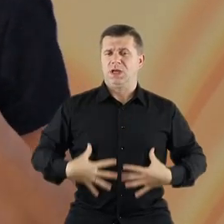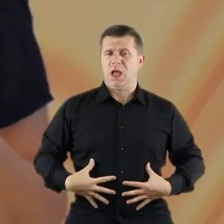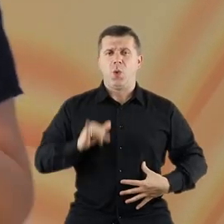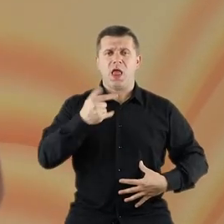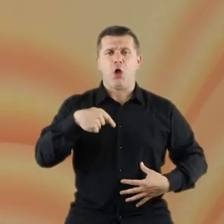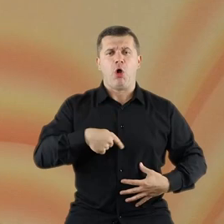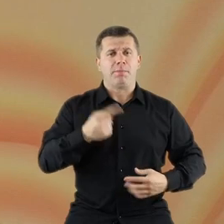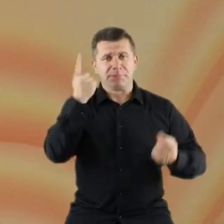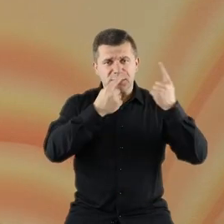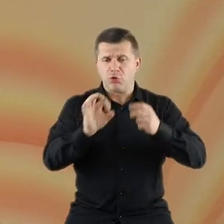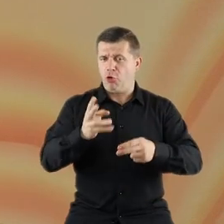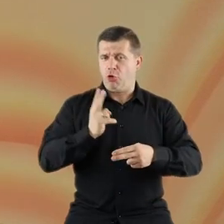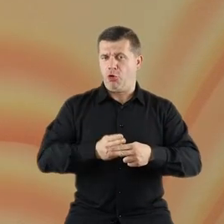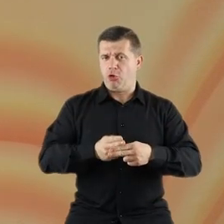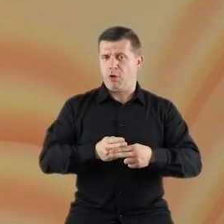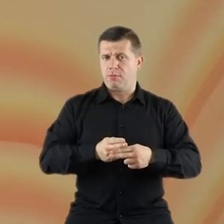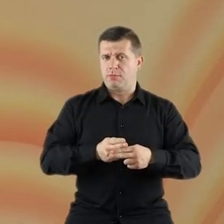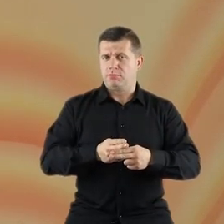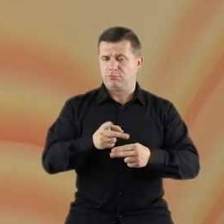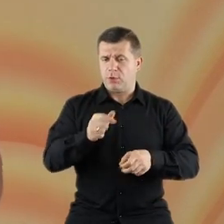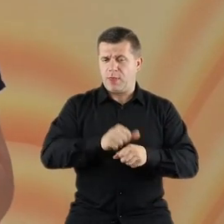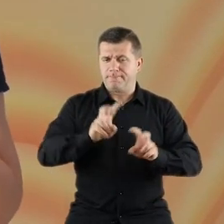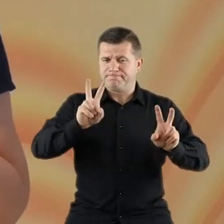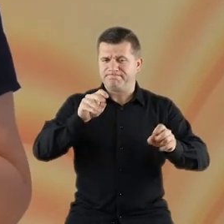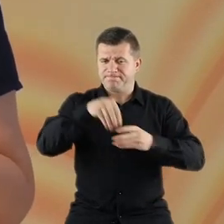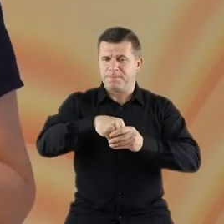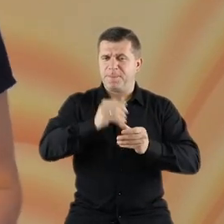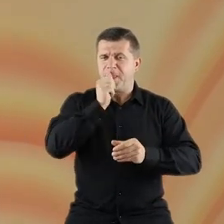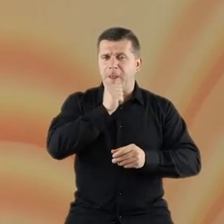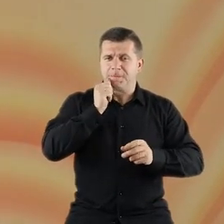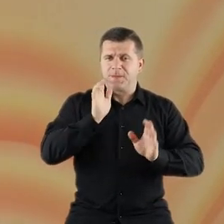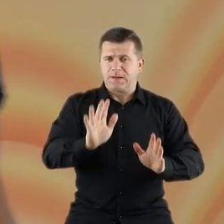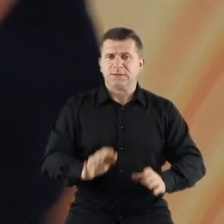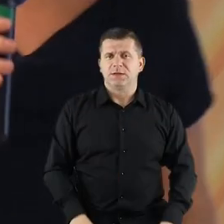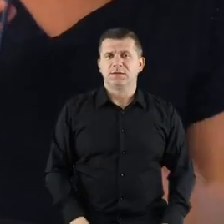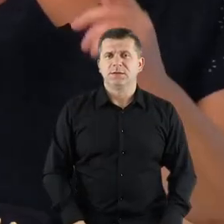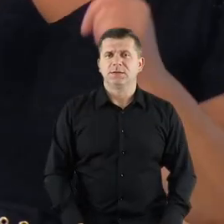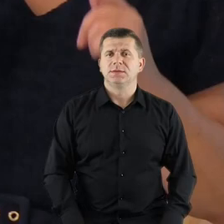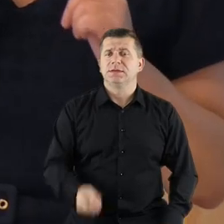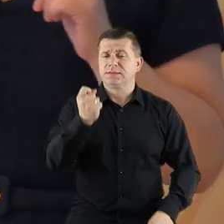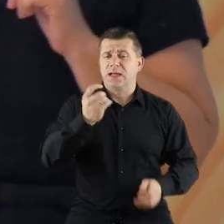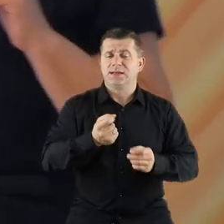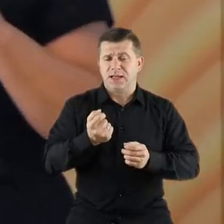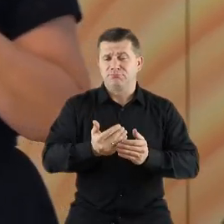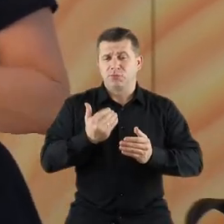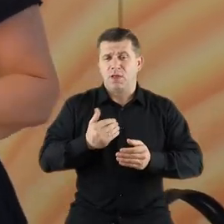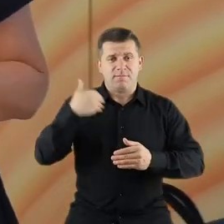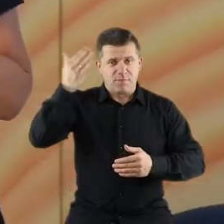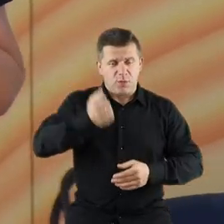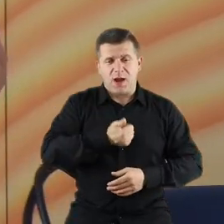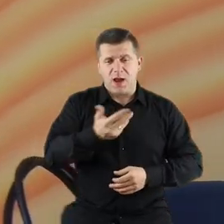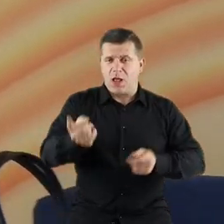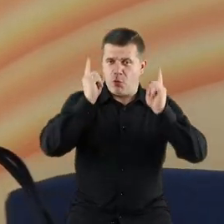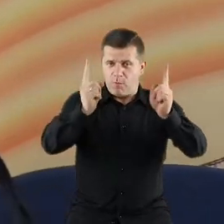i w jaki sposób myślimy o chorobie w tym tkwi tajemnica proszę państwa zanim przejdę do wykładu